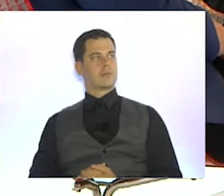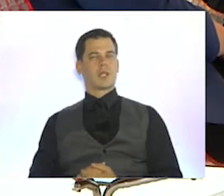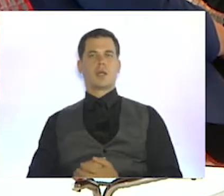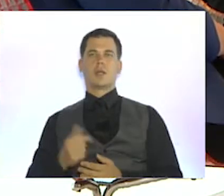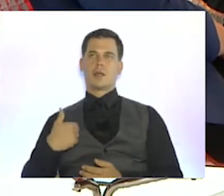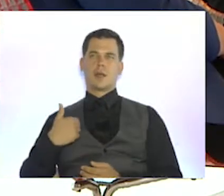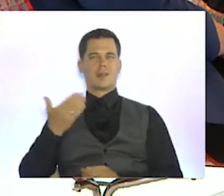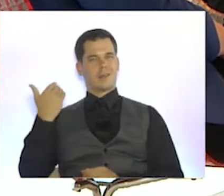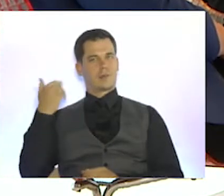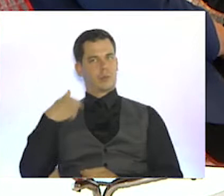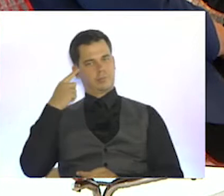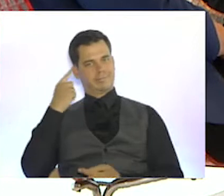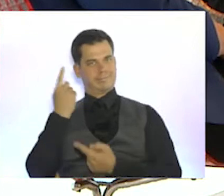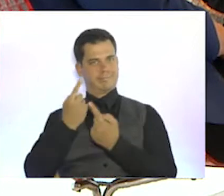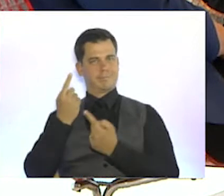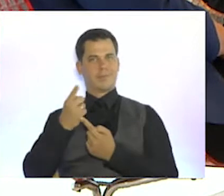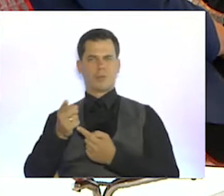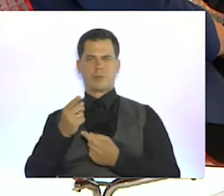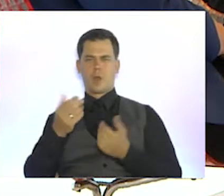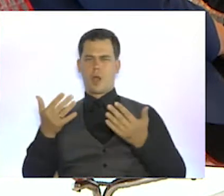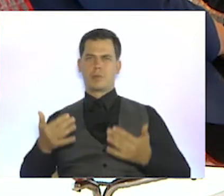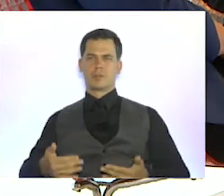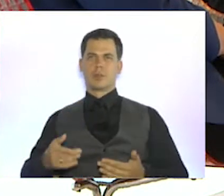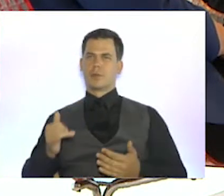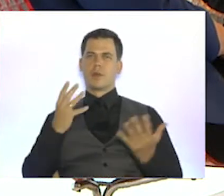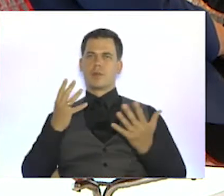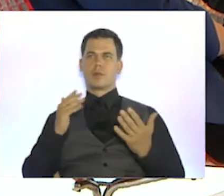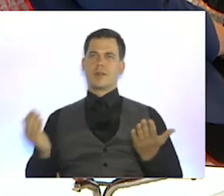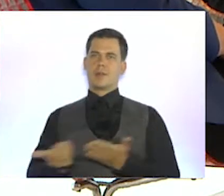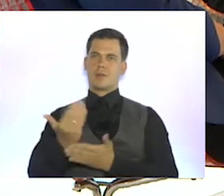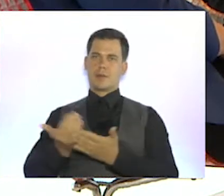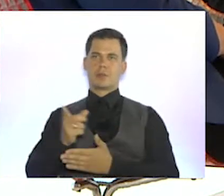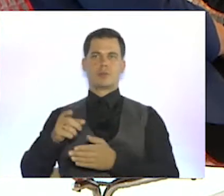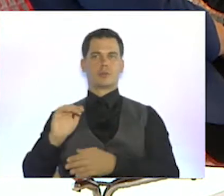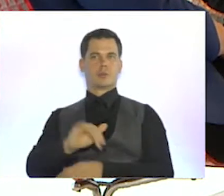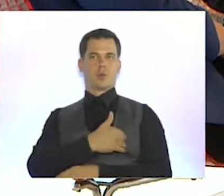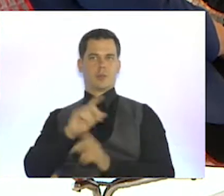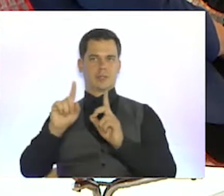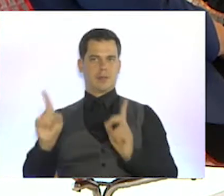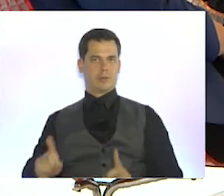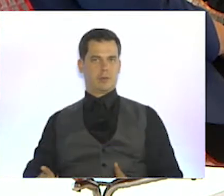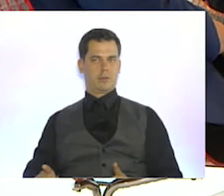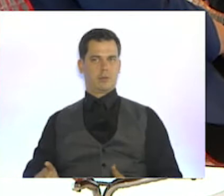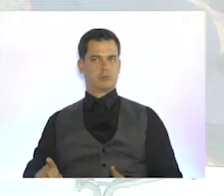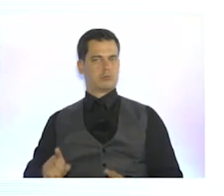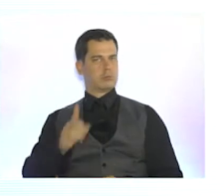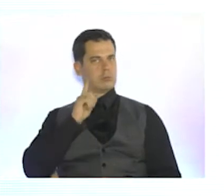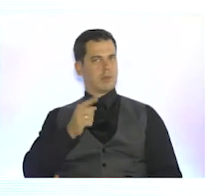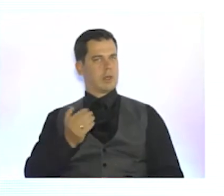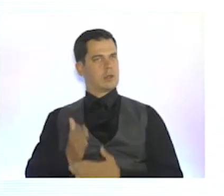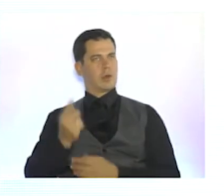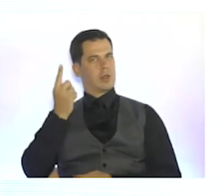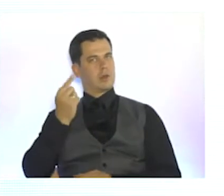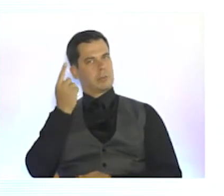taką łamigłówkę, przeliczając właśnie wprowadzenie innowacji do szkoły zawodowej. I myślę, że tu jedynym wyjściem jest na